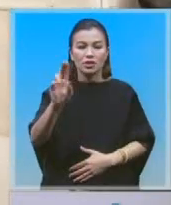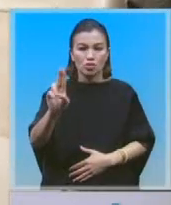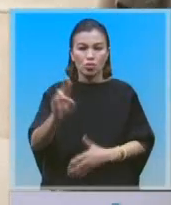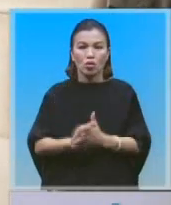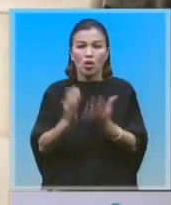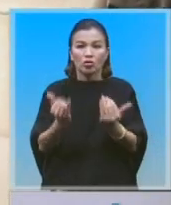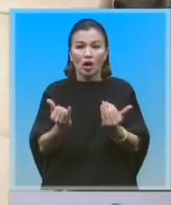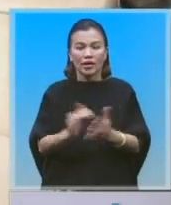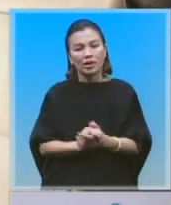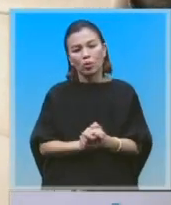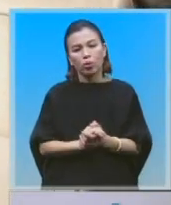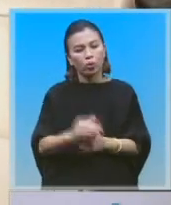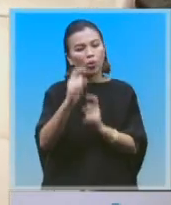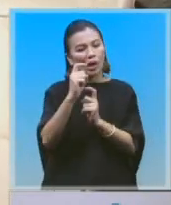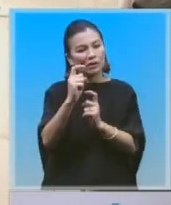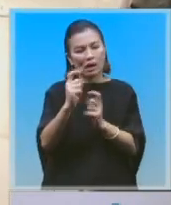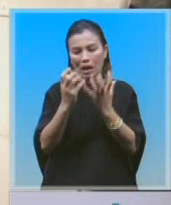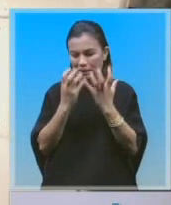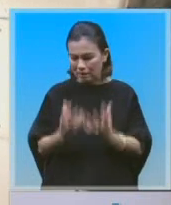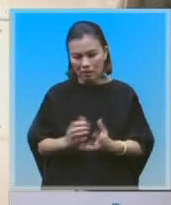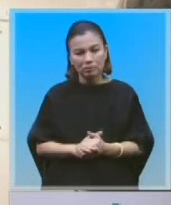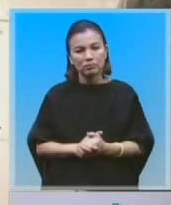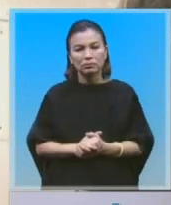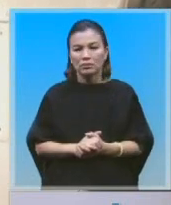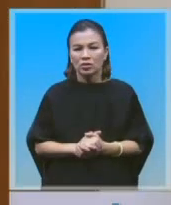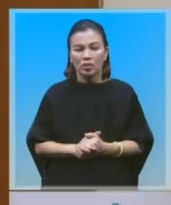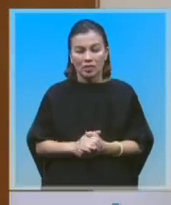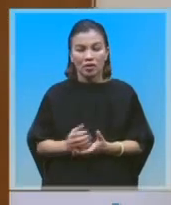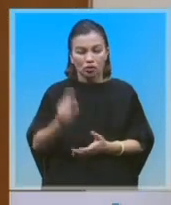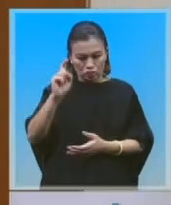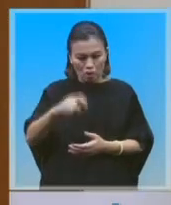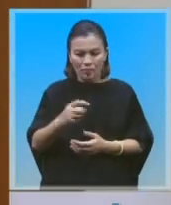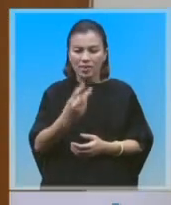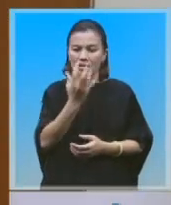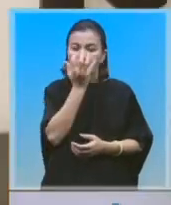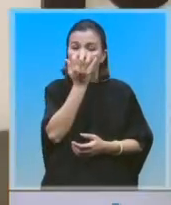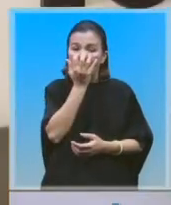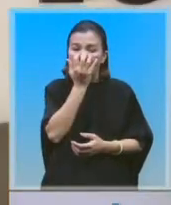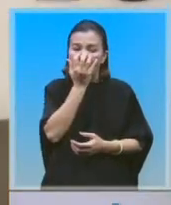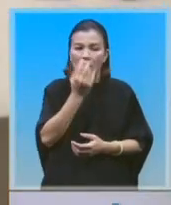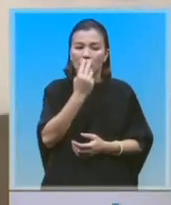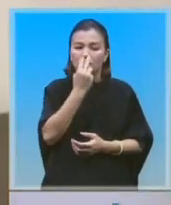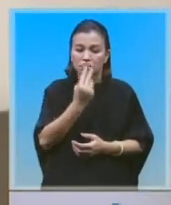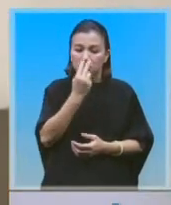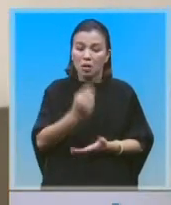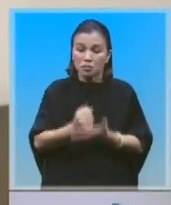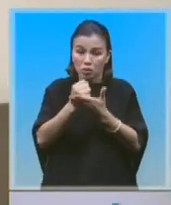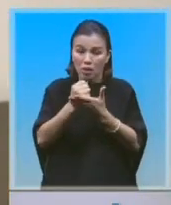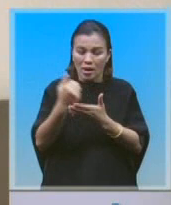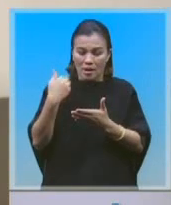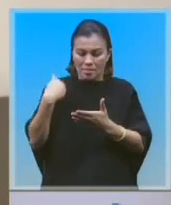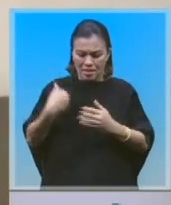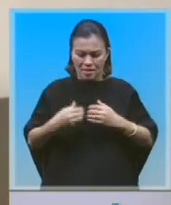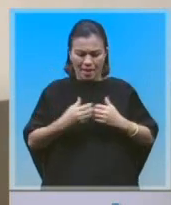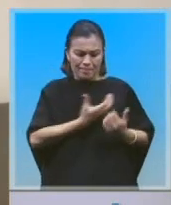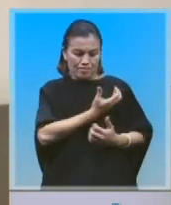ในขั้นโคม่าคือหนักเลยคุณผู้ชมตอนนี้เนี่ยต้องใช้เครื่องช่วยหายใจตลอดเวลานะครับแล้วก็พบการติดเชื้อที่ระบบทางเดินหายใจร่วมด้วย